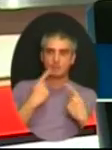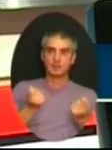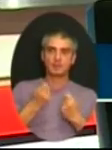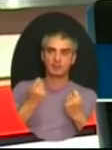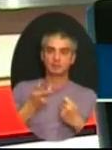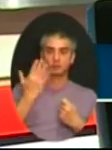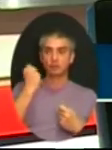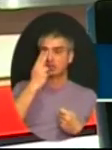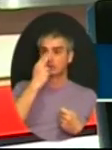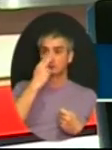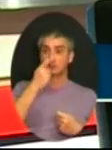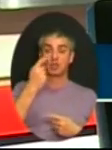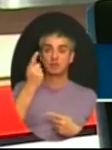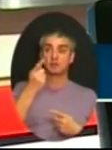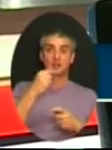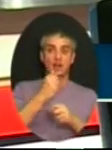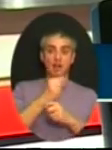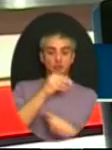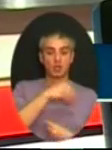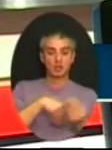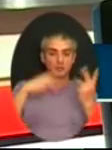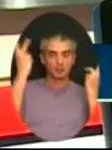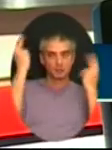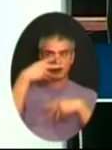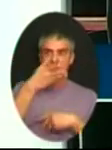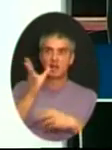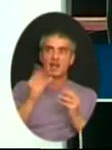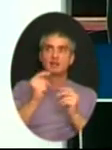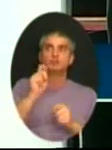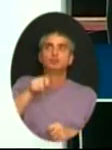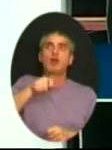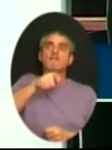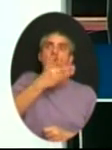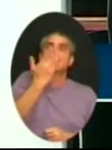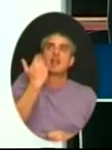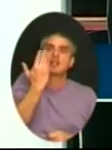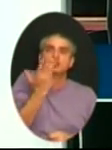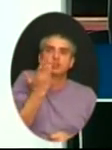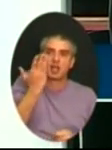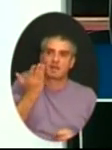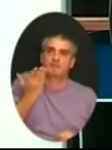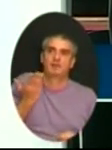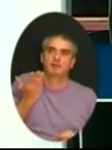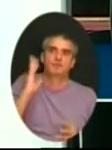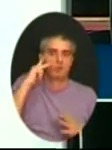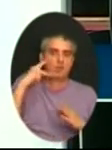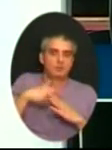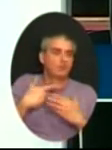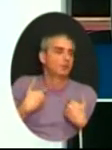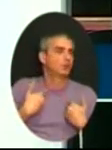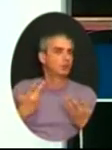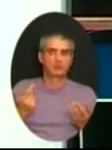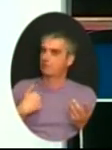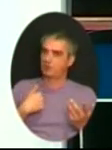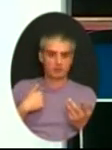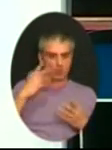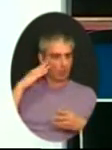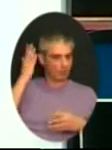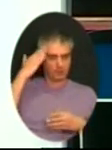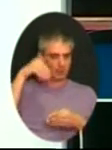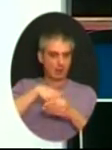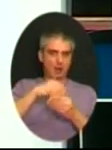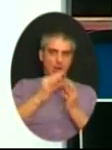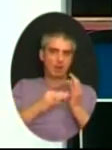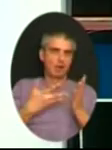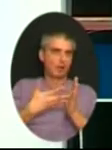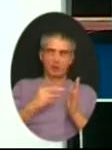מתפרסם שהיה ניסיון לרכוח דיל. זה מאוד מטריד אותי. עם שופטת בדימוס, עם מי שהייתה. זה מאוד מטריד אותי, אבל אני לא מצויה בתוך החקירה,